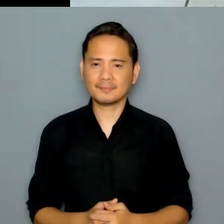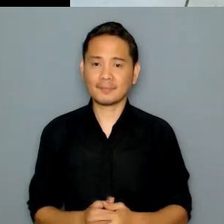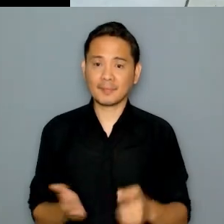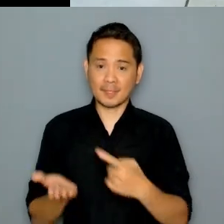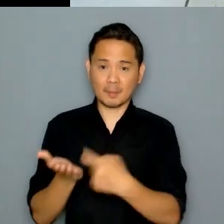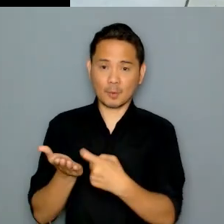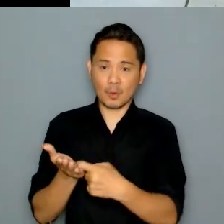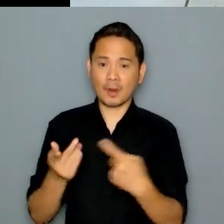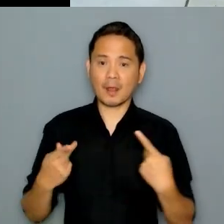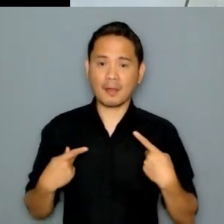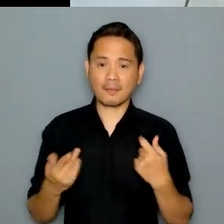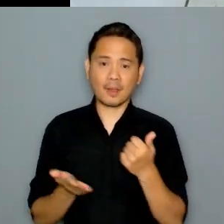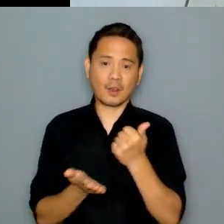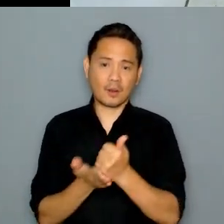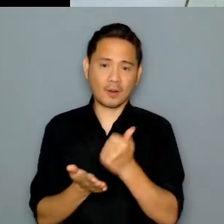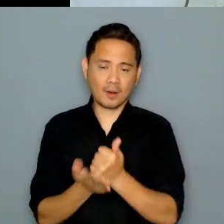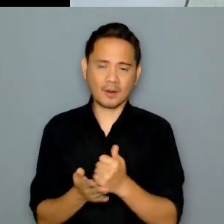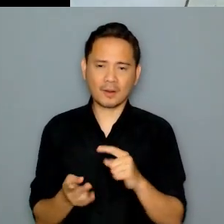garlic, yung